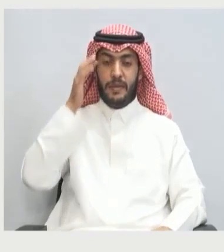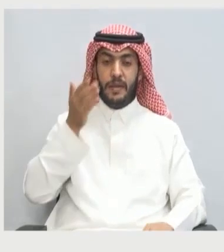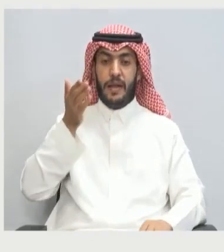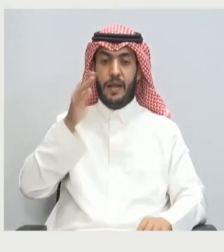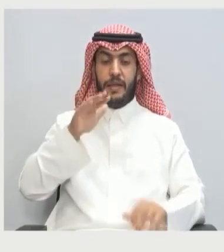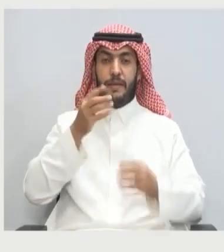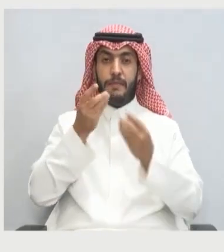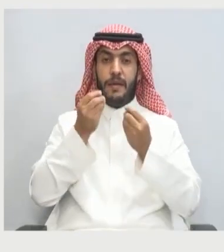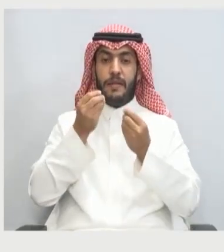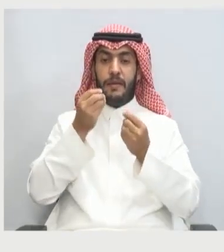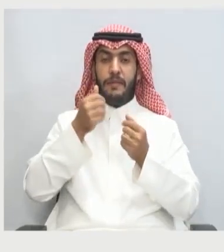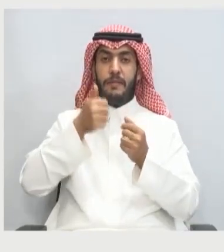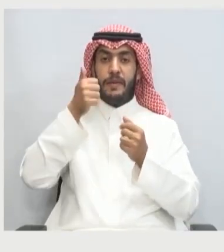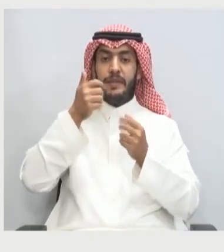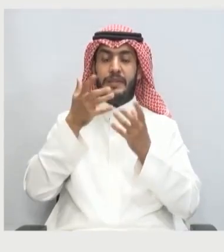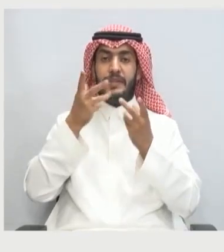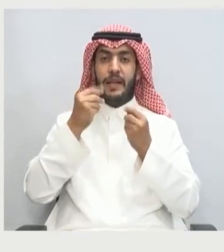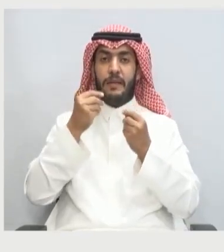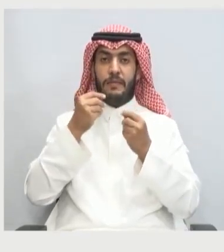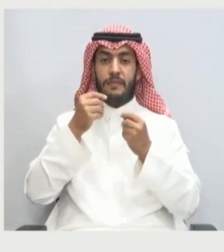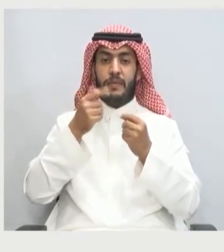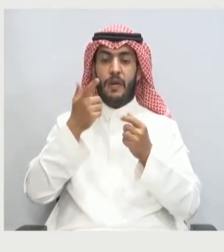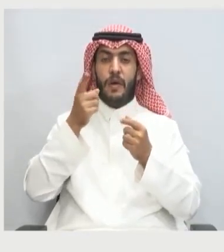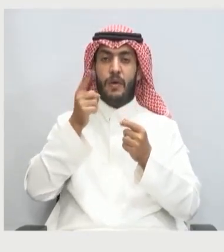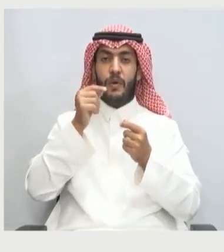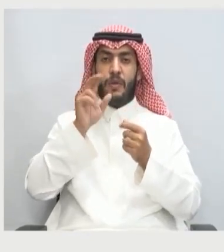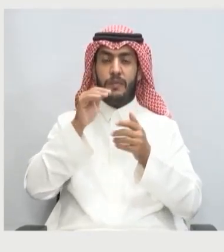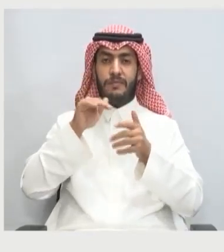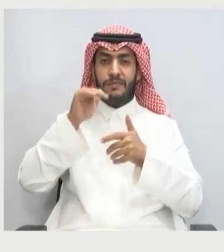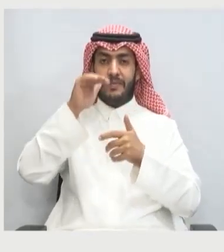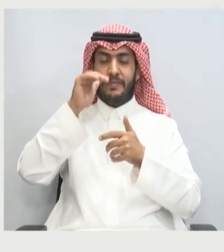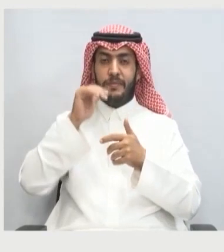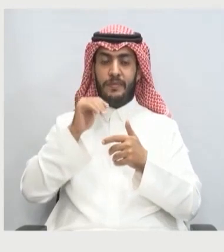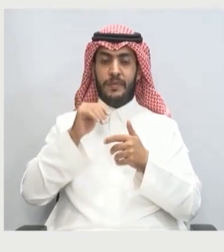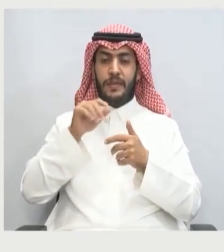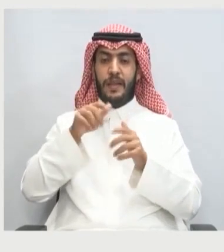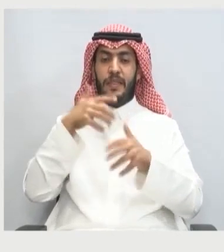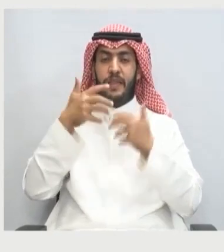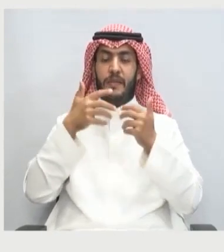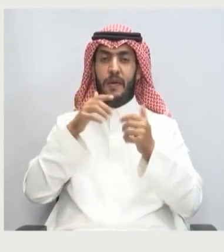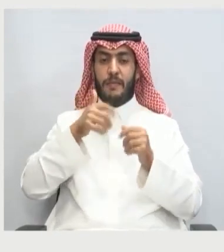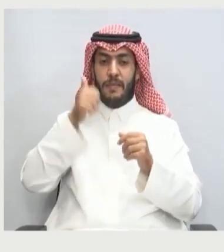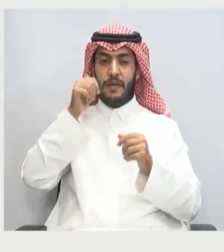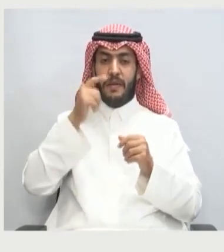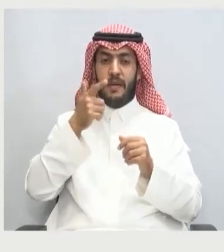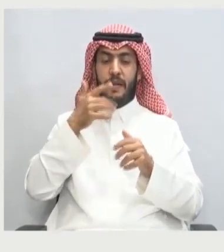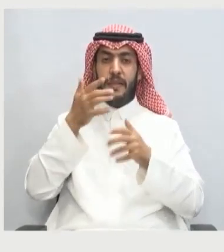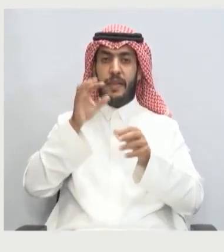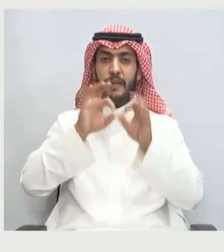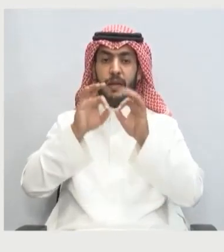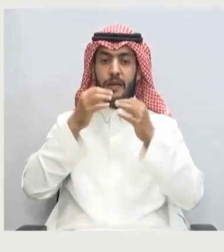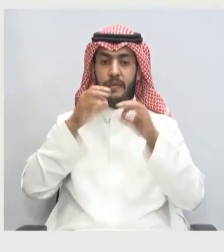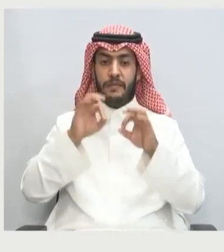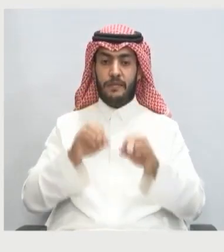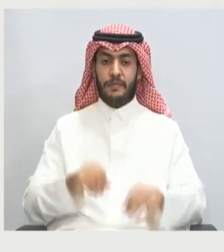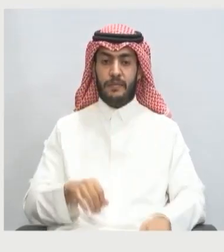من مادتين كيف سيتم حساب الرتب كيف سيتم حساب الرتب للتفاعل وكيف سيكون التفاعل الكلي